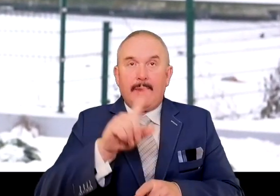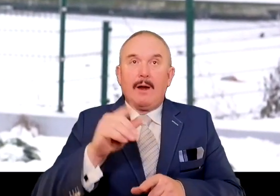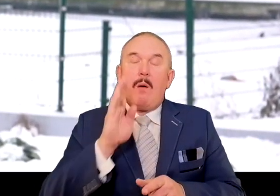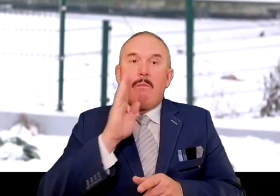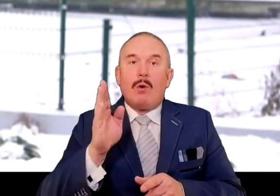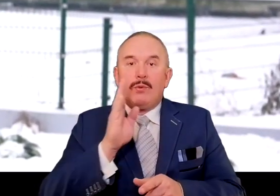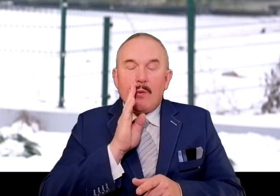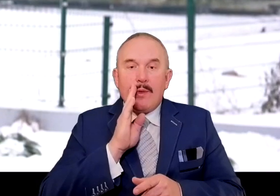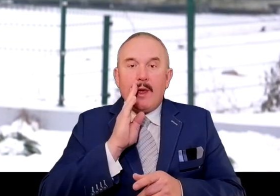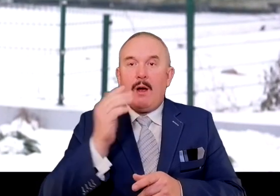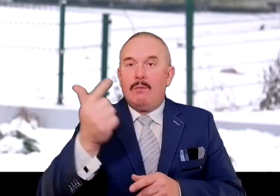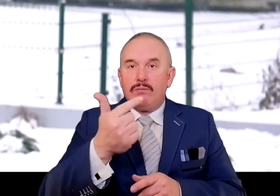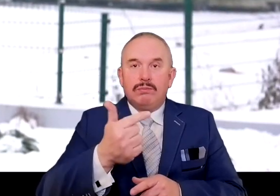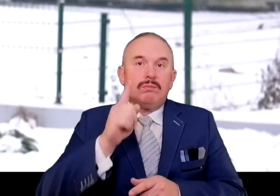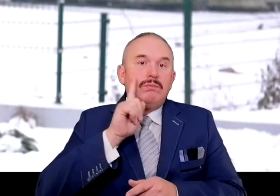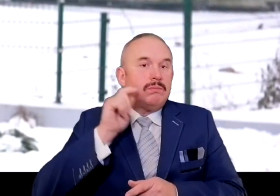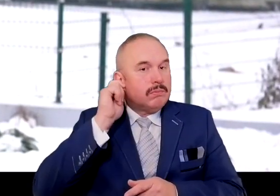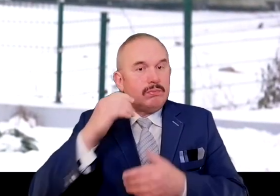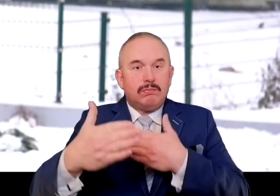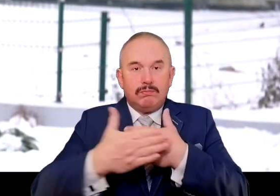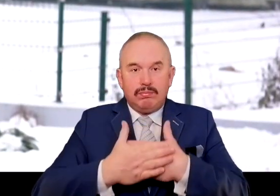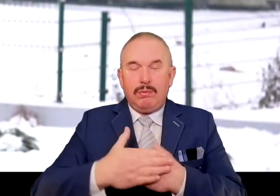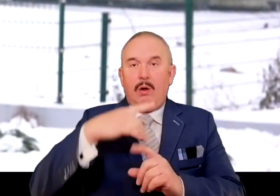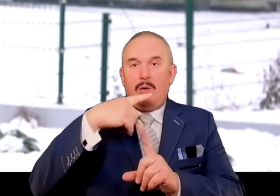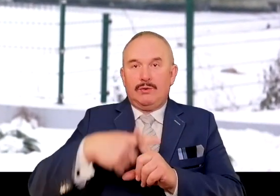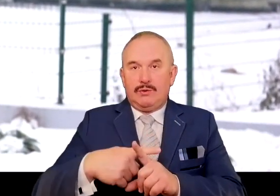jak ceremonia ślubna w kościele.